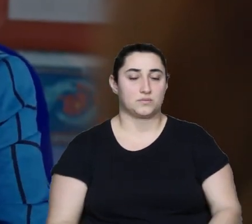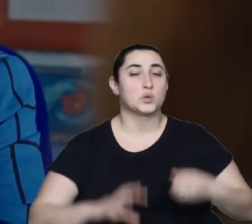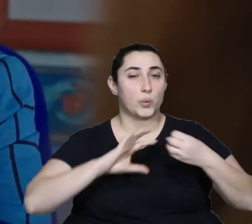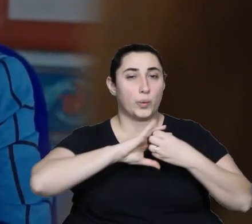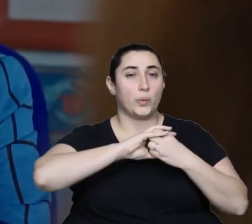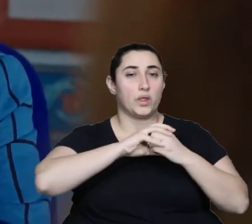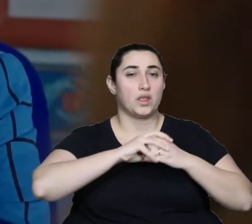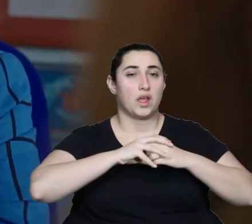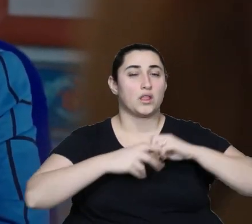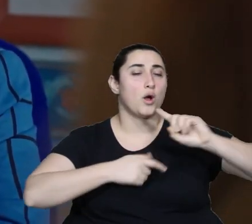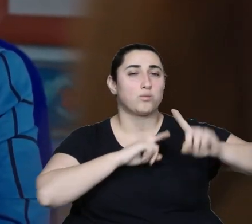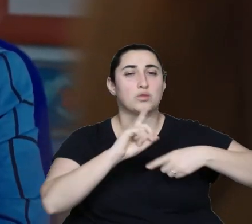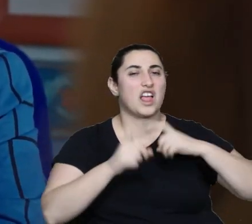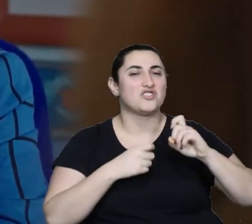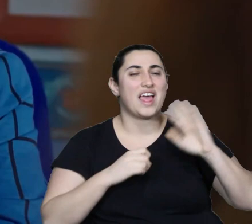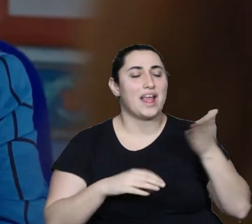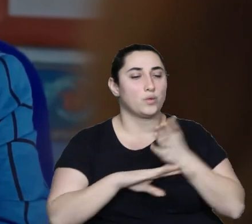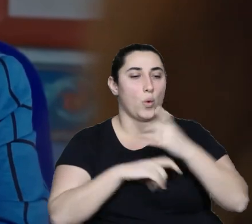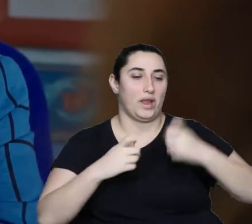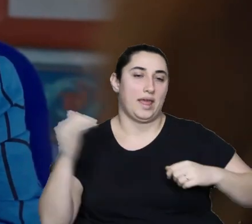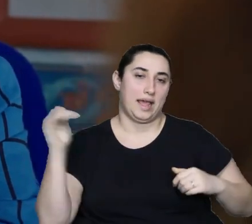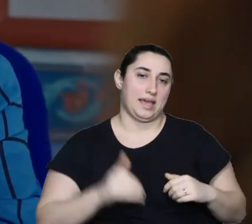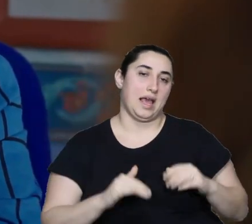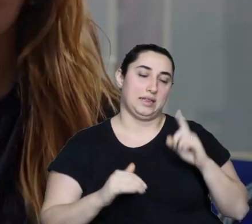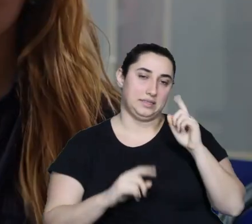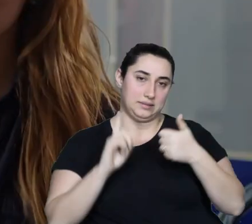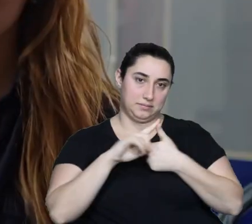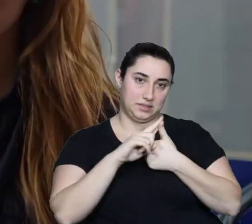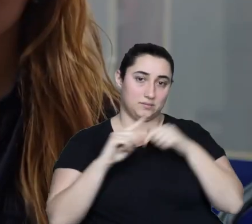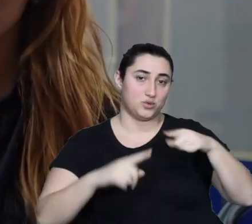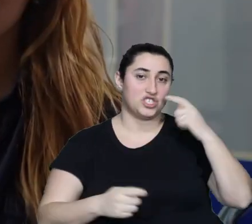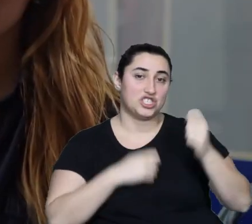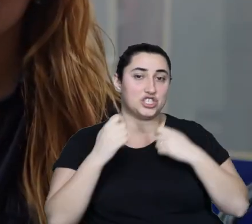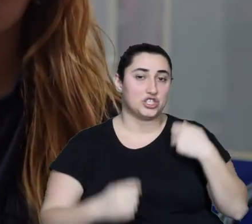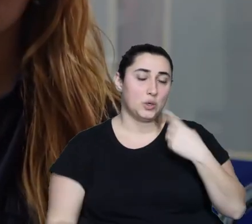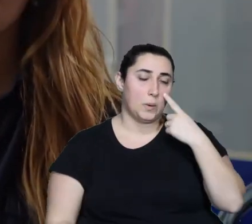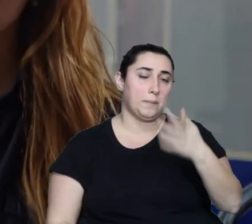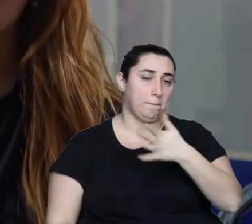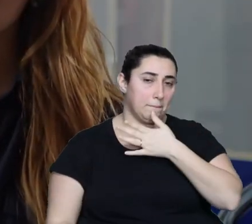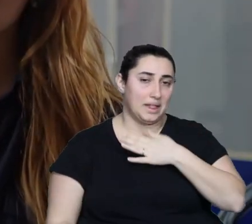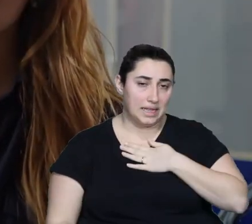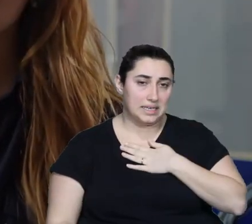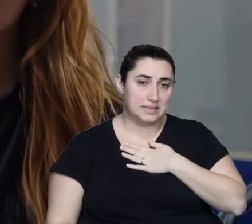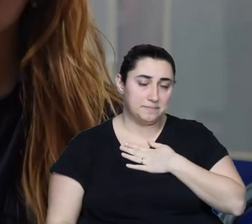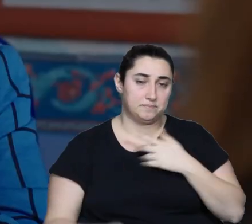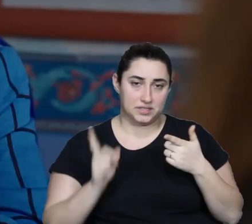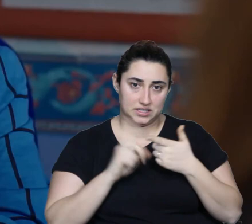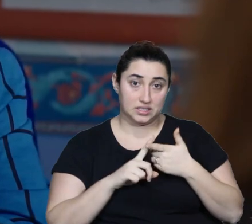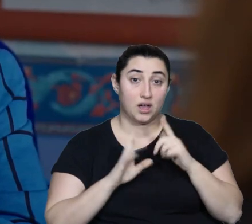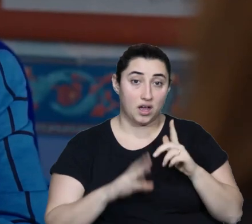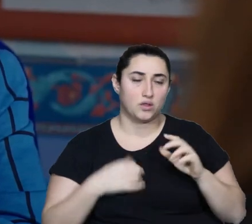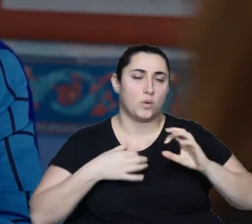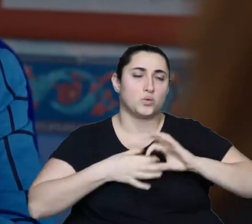dünyada bulunabileceğiniz en doğru yerde bulunuyorsunuz, bu bir. Bu işleri görmüşlüğüm çoktur. Bu iki.